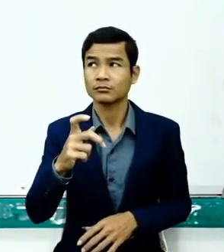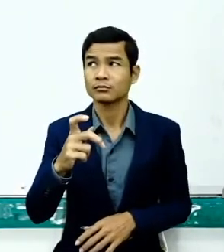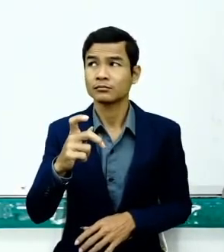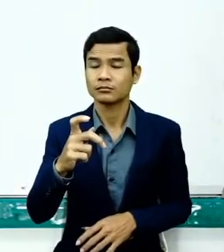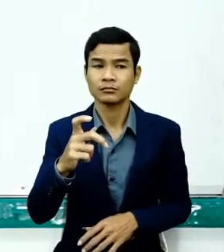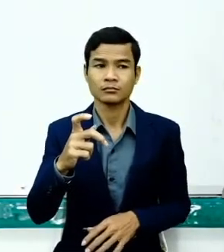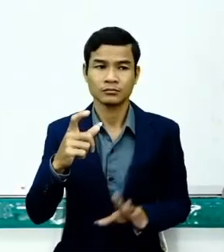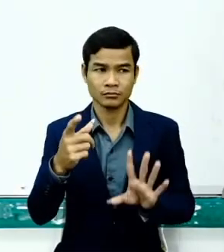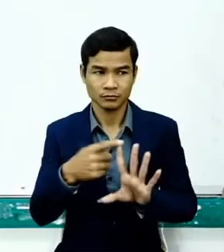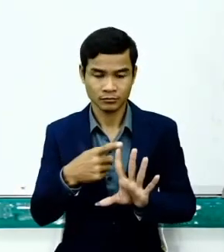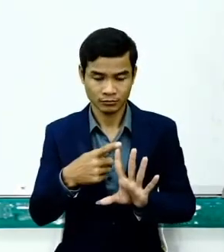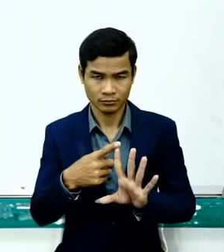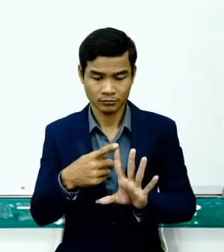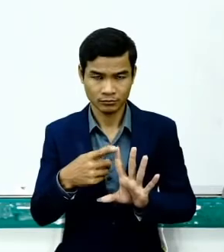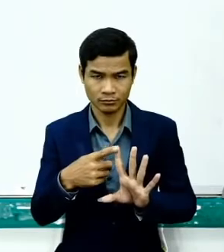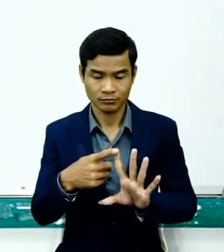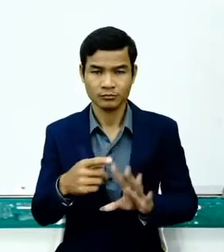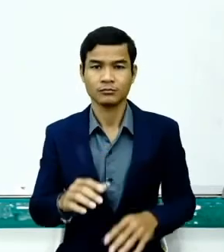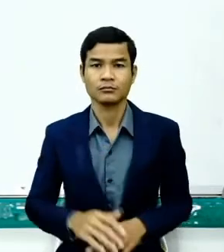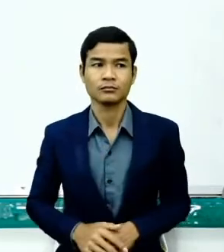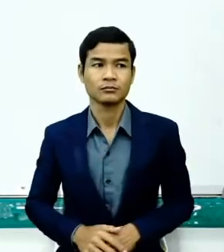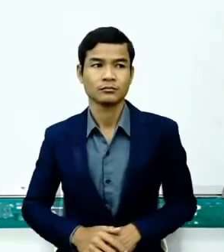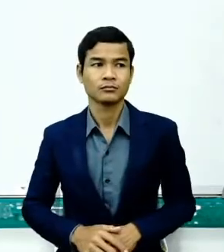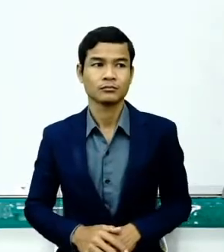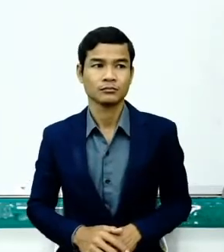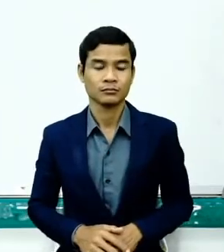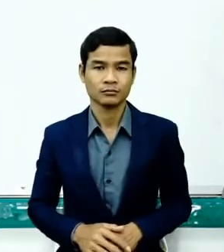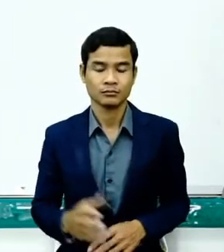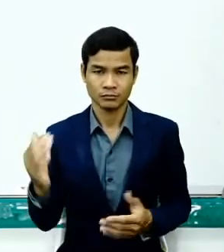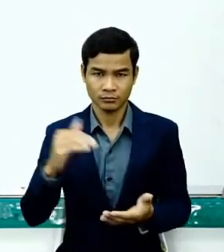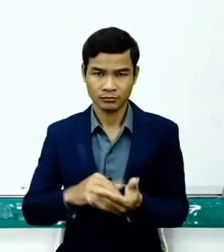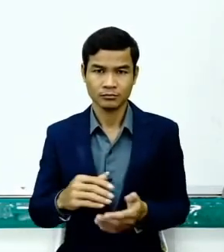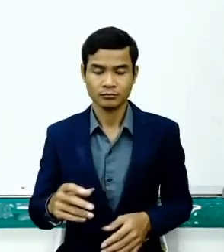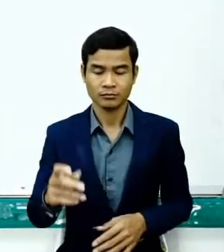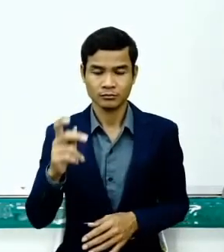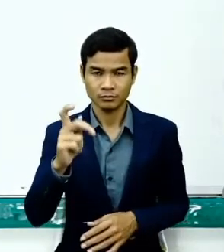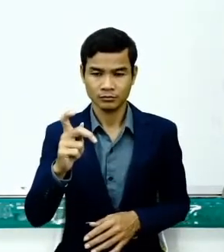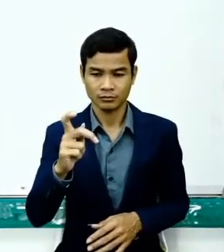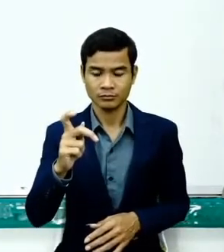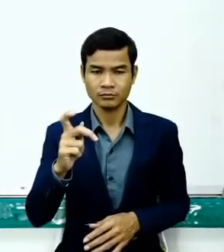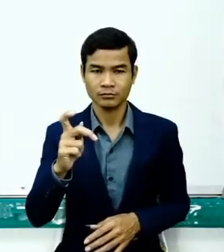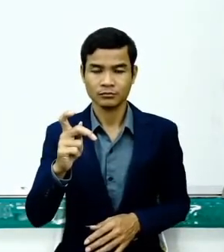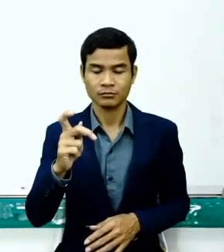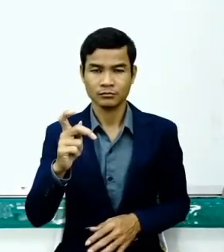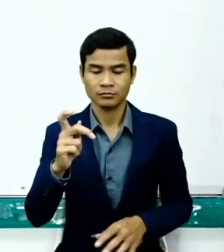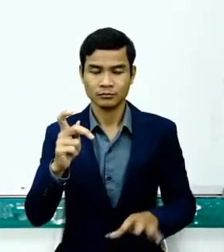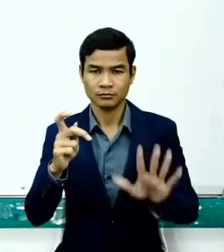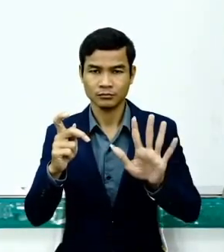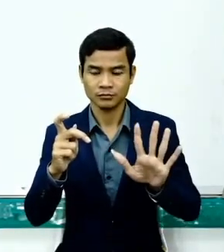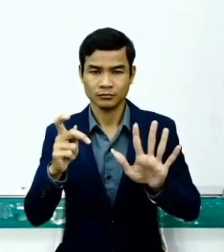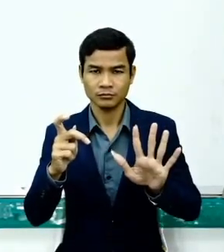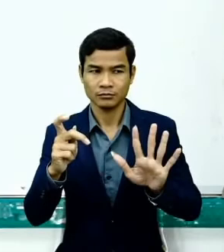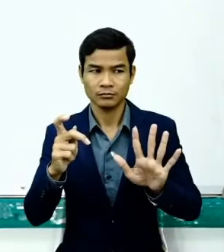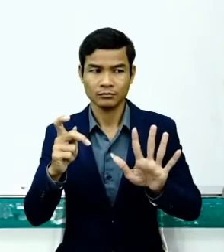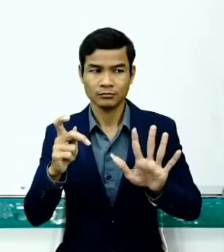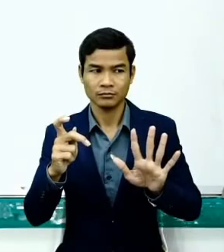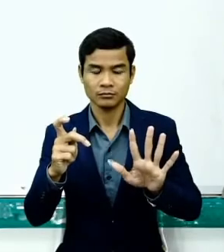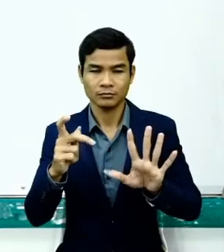អេគីចាម្ដងទៀតក